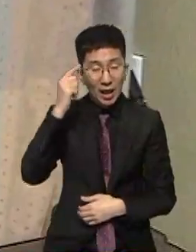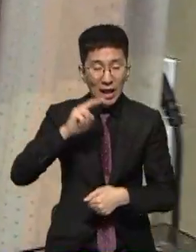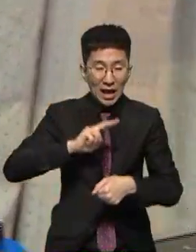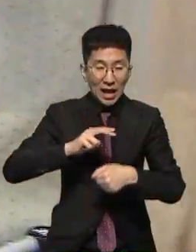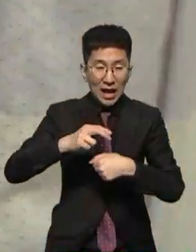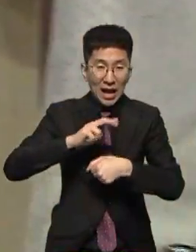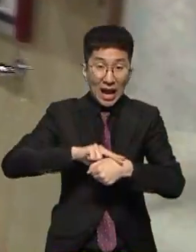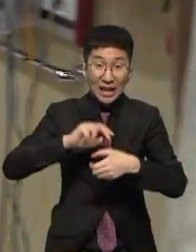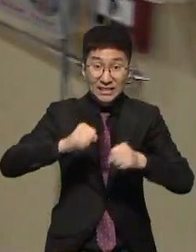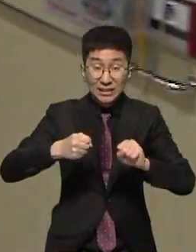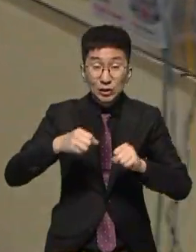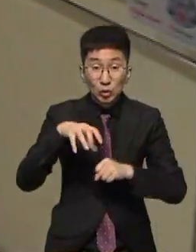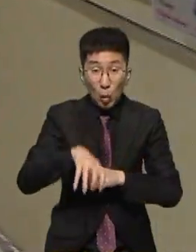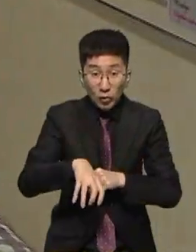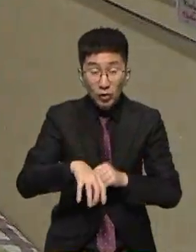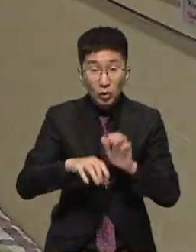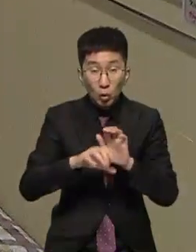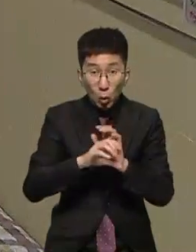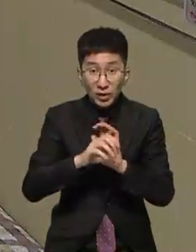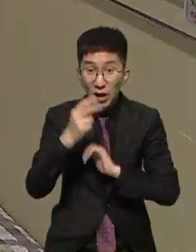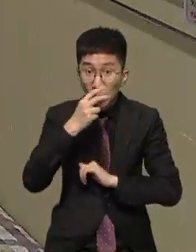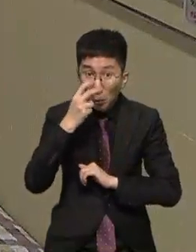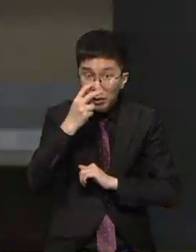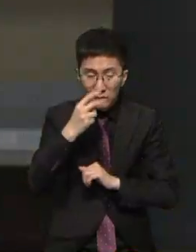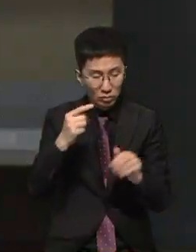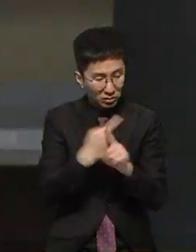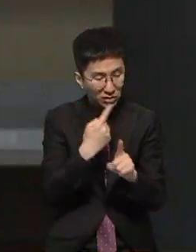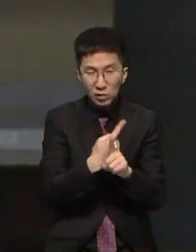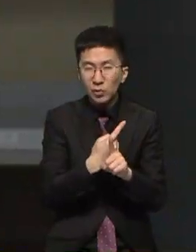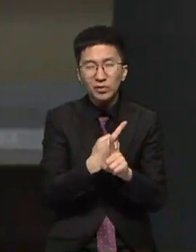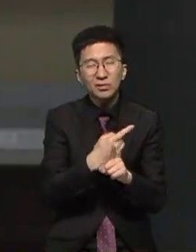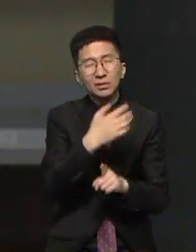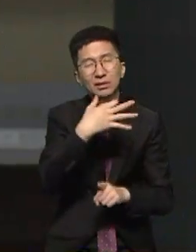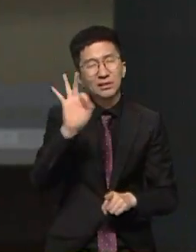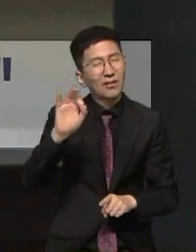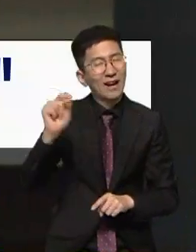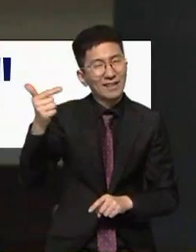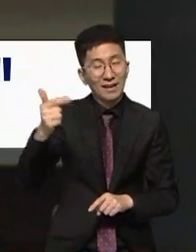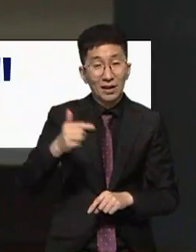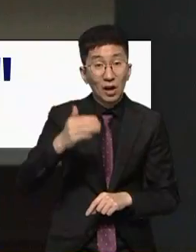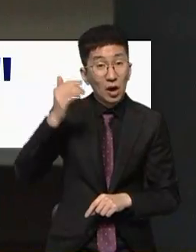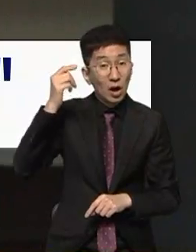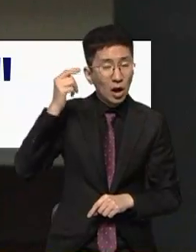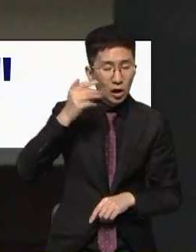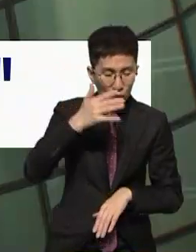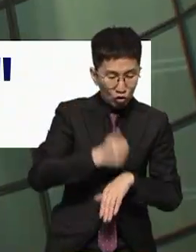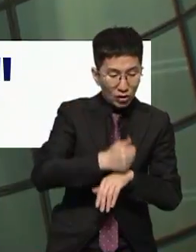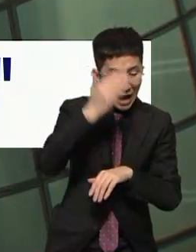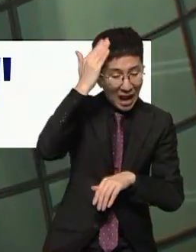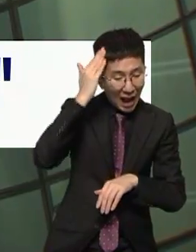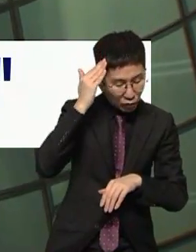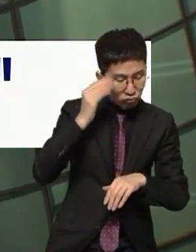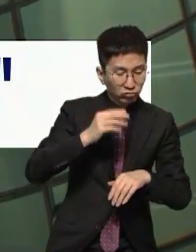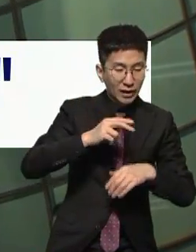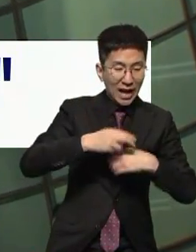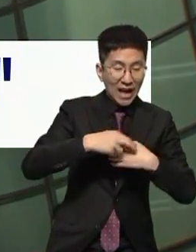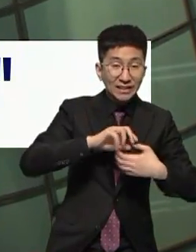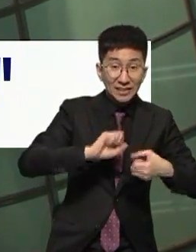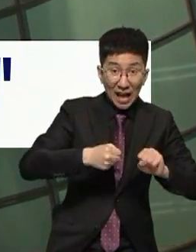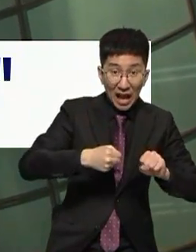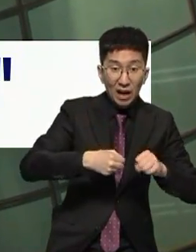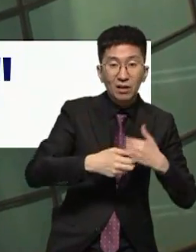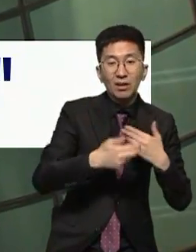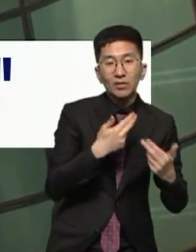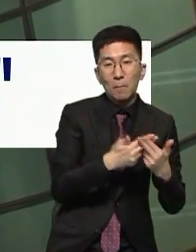검사나 진료기관 으로 인정하지 않기 때문입니다 대한 한의사 옆에는 한의사에 코로나 검사와 치료